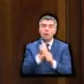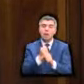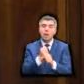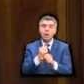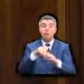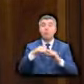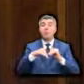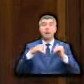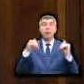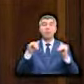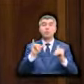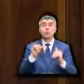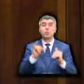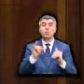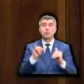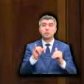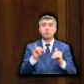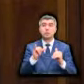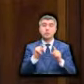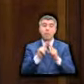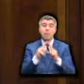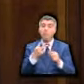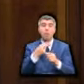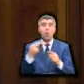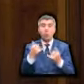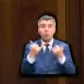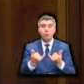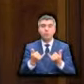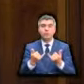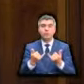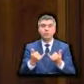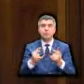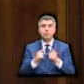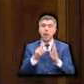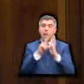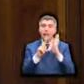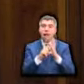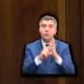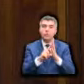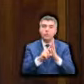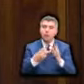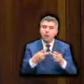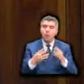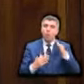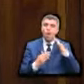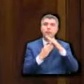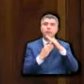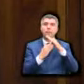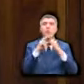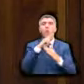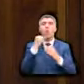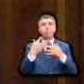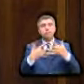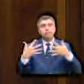الأمة كمشرعين اش كيمنعنا اليوم نصدروا قانون كيجرم العلاقات الاقتصادية مع إسرائيل؟ هذا